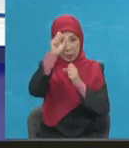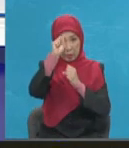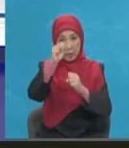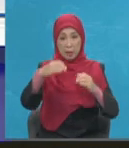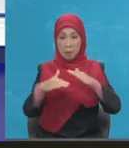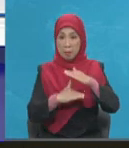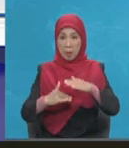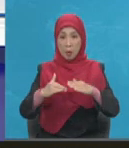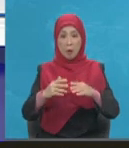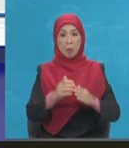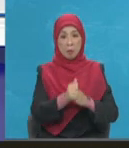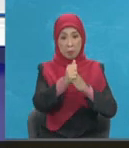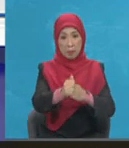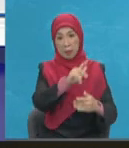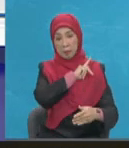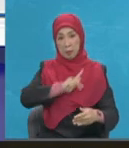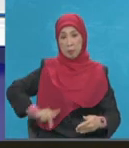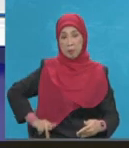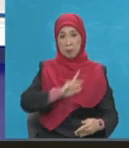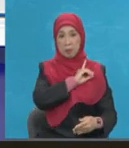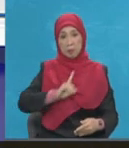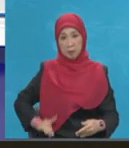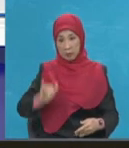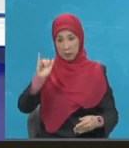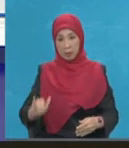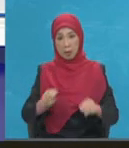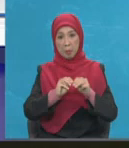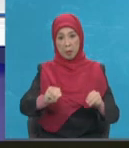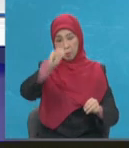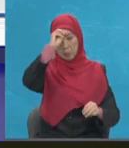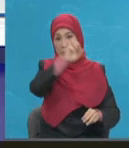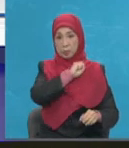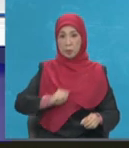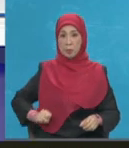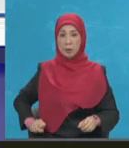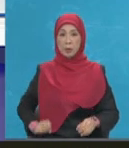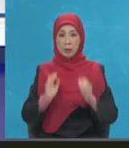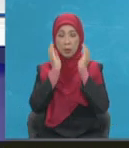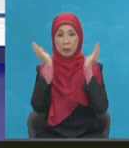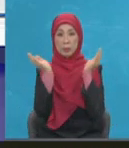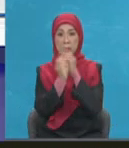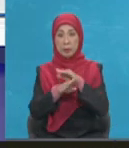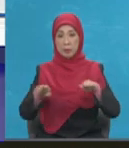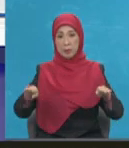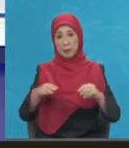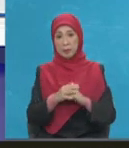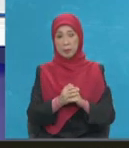di bawah pimpinan Kebawah Duli Yang Mahamulia Paduka Seri Baginda Sultan dan Yang di-Pertuan Negara Brunei